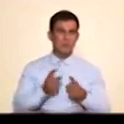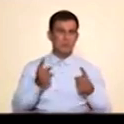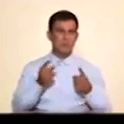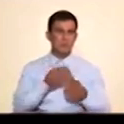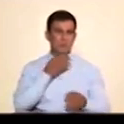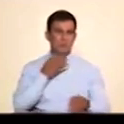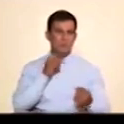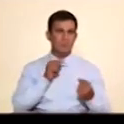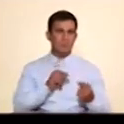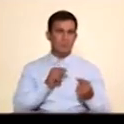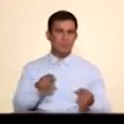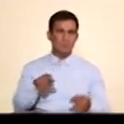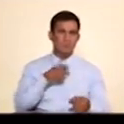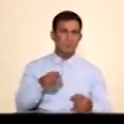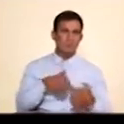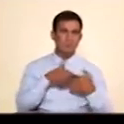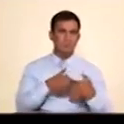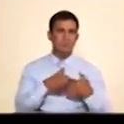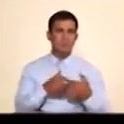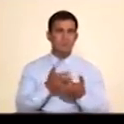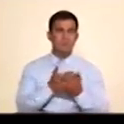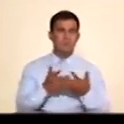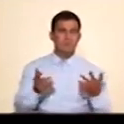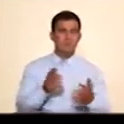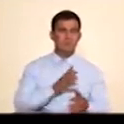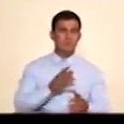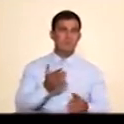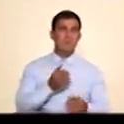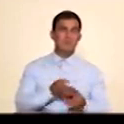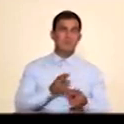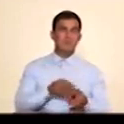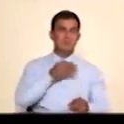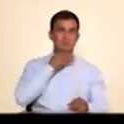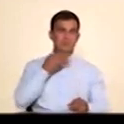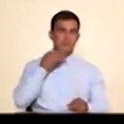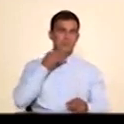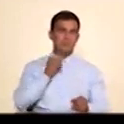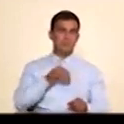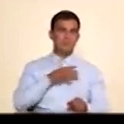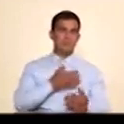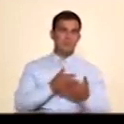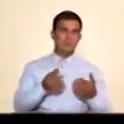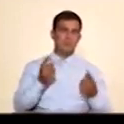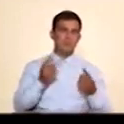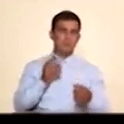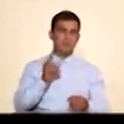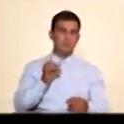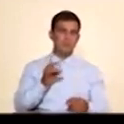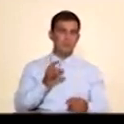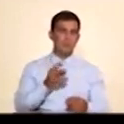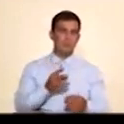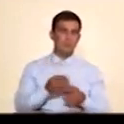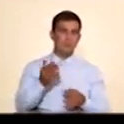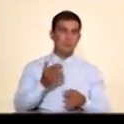qilinishi natijasida ko'pgina boshqa yurishlarda Büyük Karl muvaffaqiyatlarga